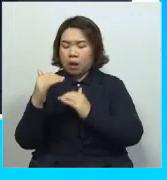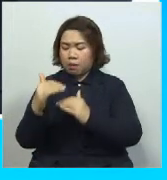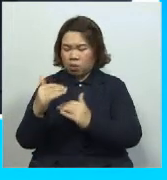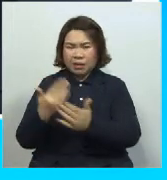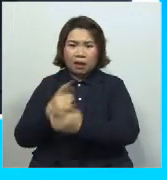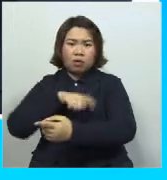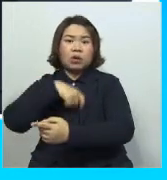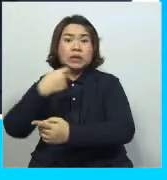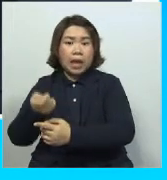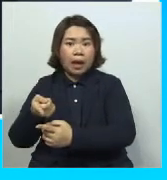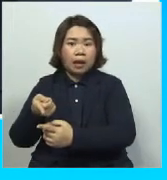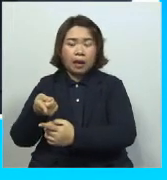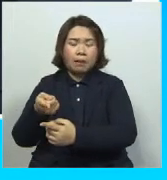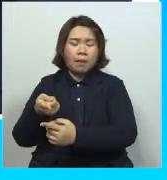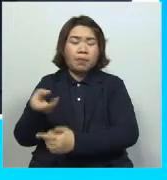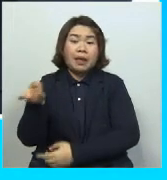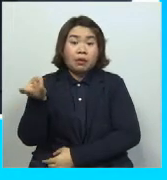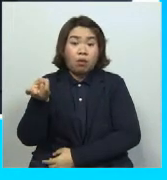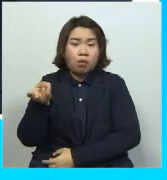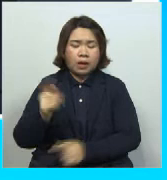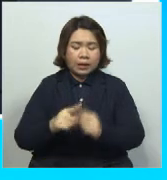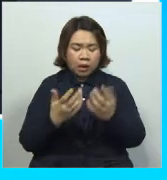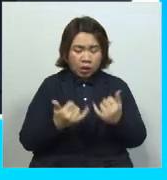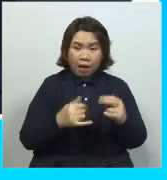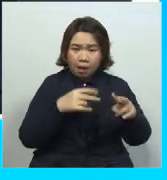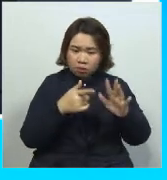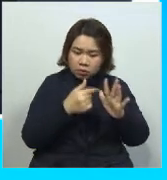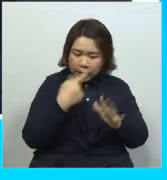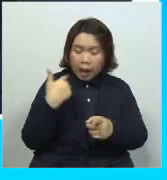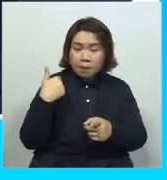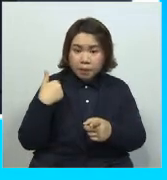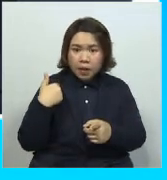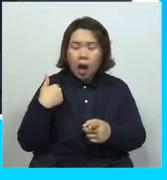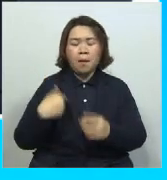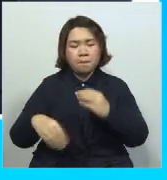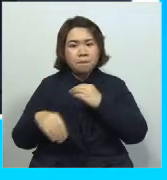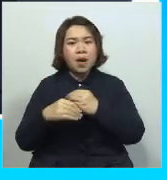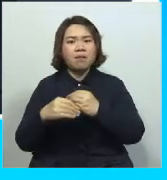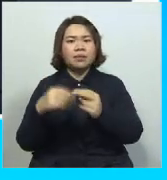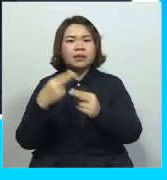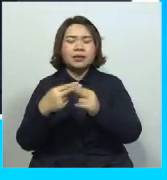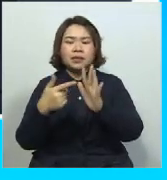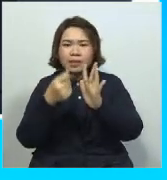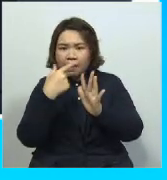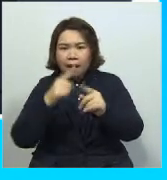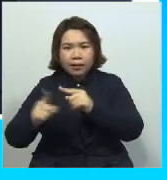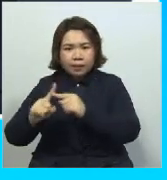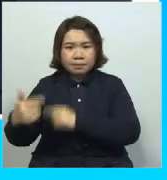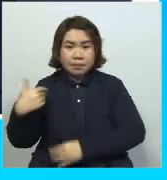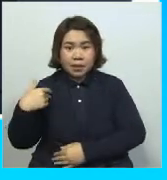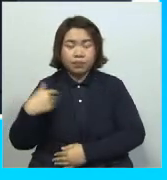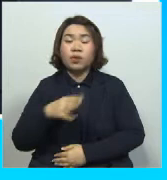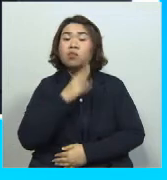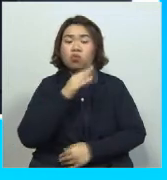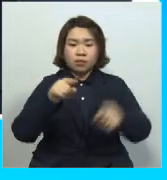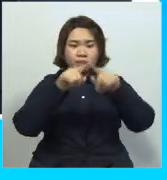ากชนิดนะคะแต่ก็มียารักษาอยู่แล้วก็มีการประกาศเพิ่มเติมซึ่งในหนังสือฉบับนั้นเนี่ยถ้